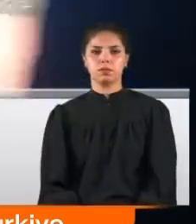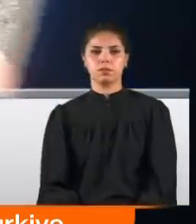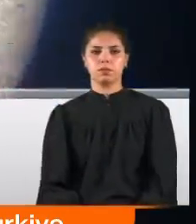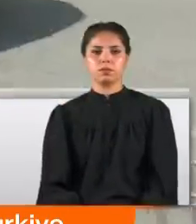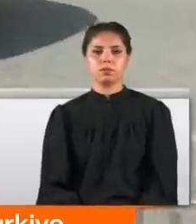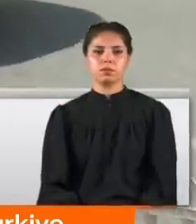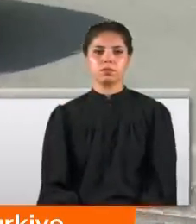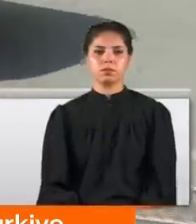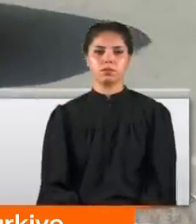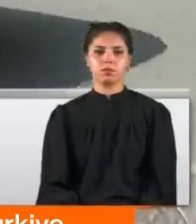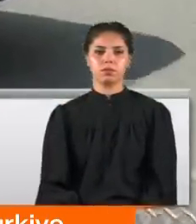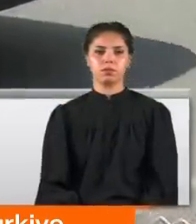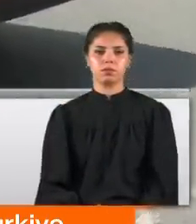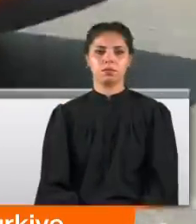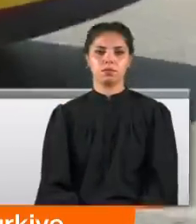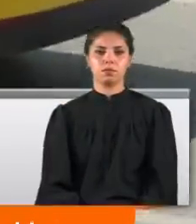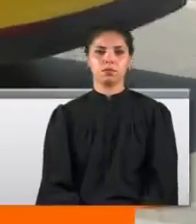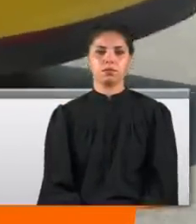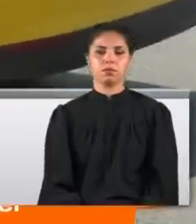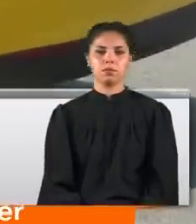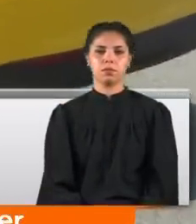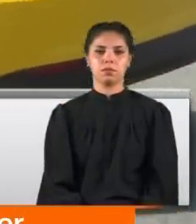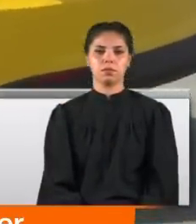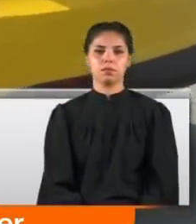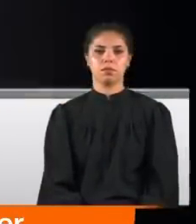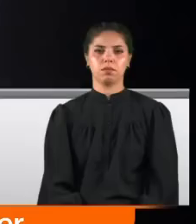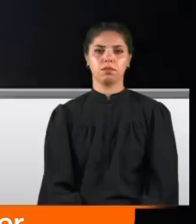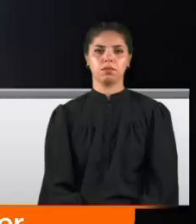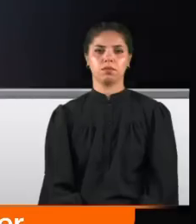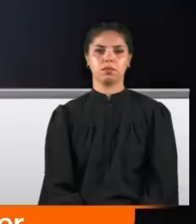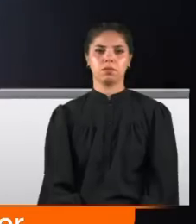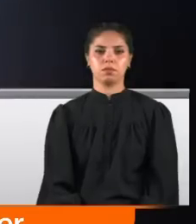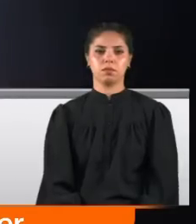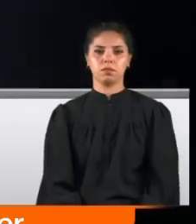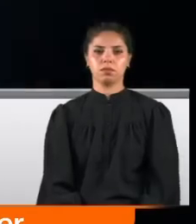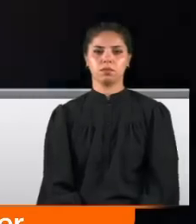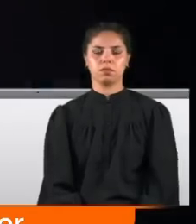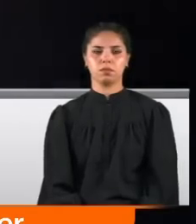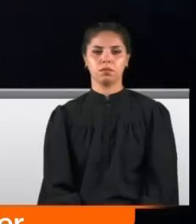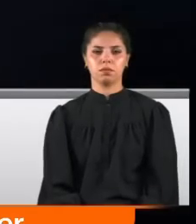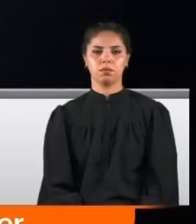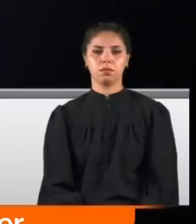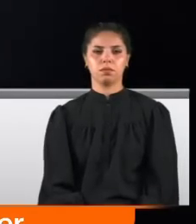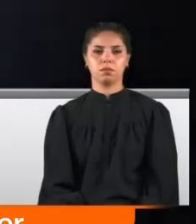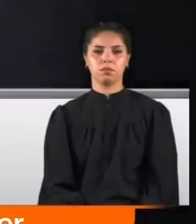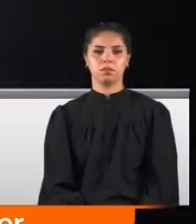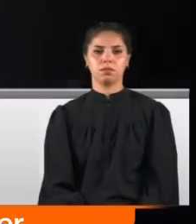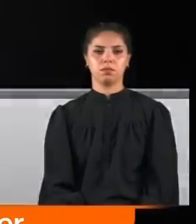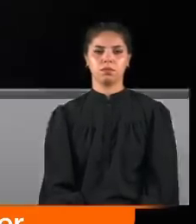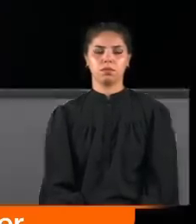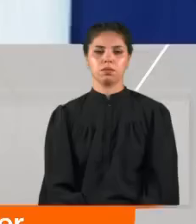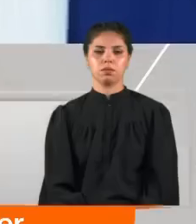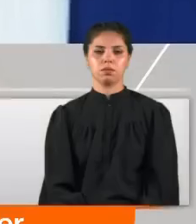Beyköy merkeze gideceğiz abi. Tamam. Tamam. Yürüyerek mi? Abi, ne kadar mesafe